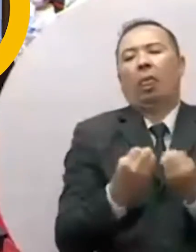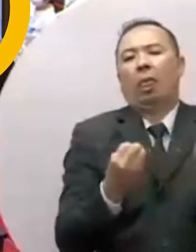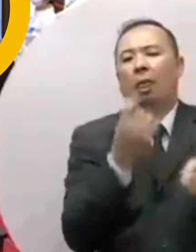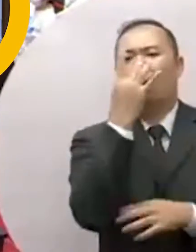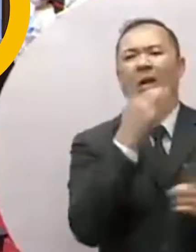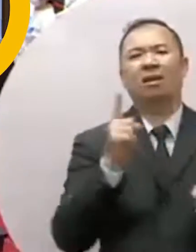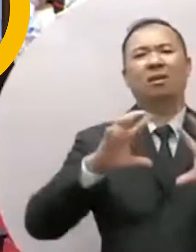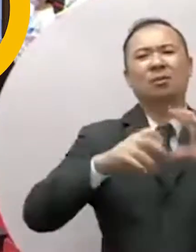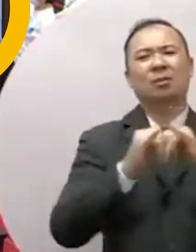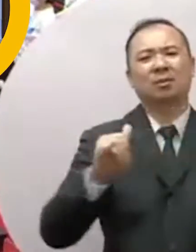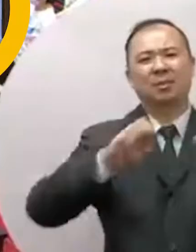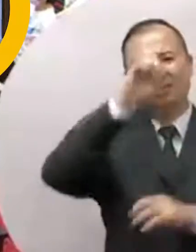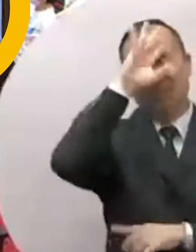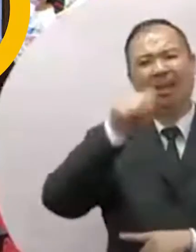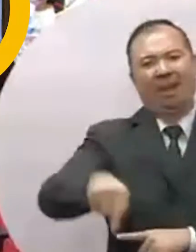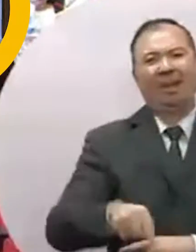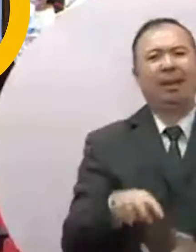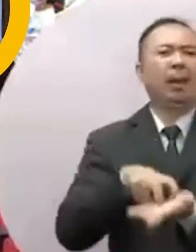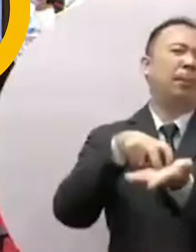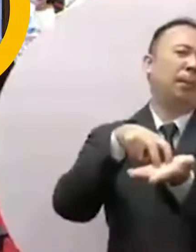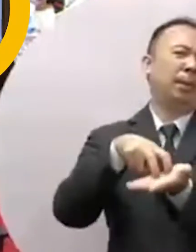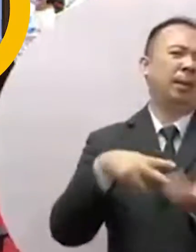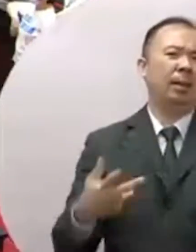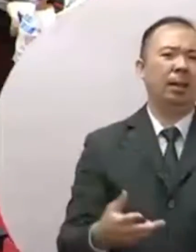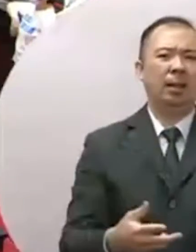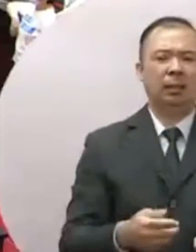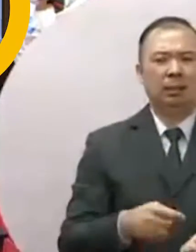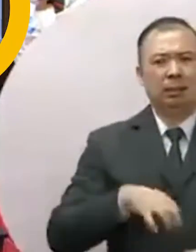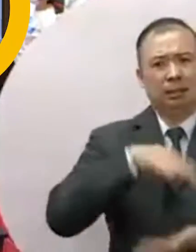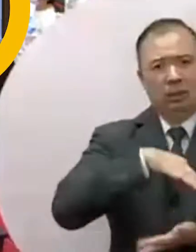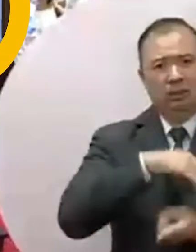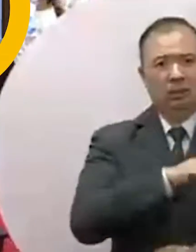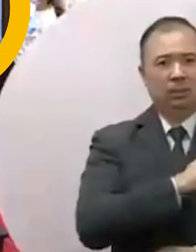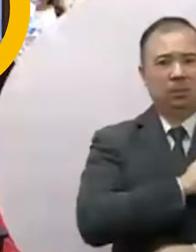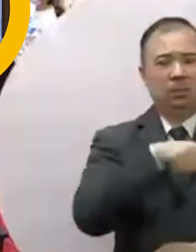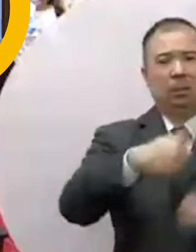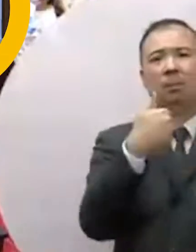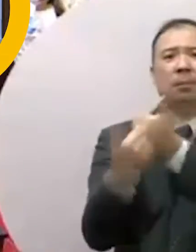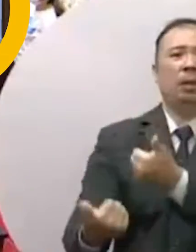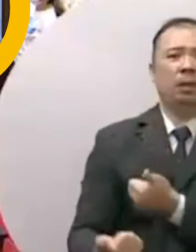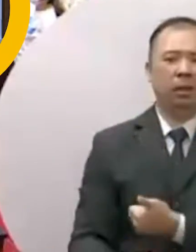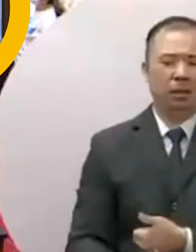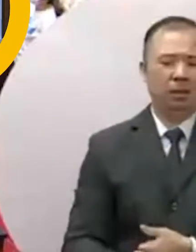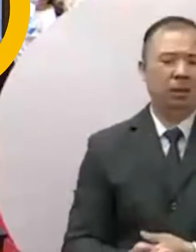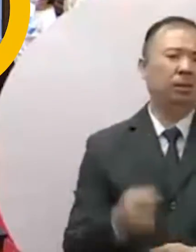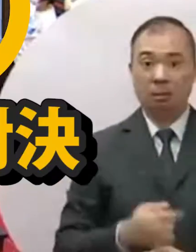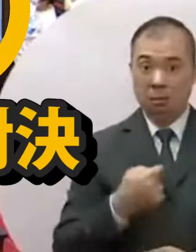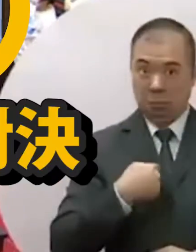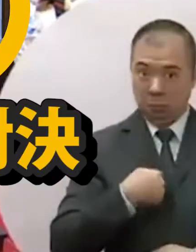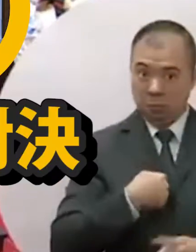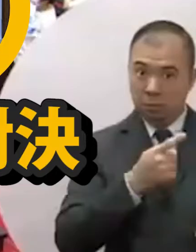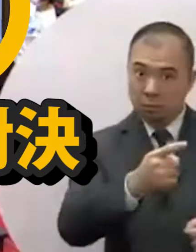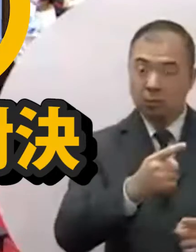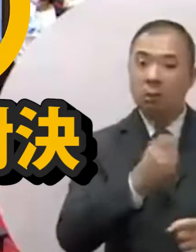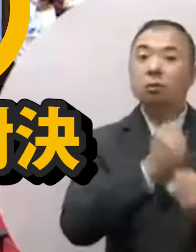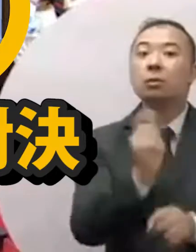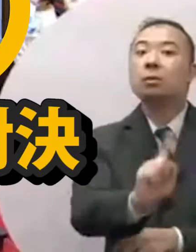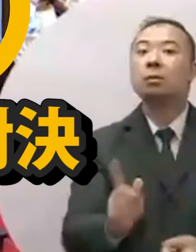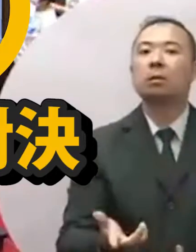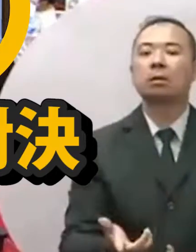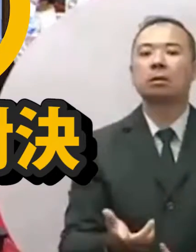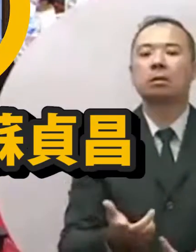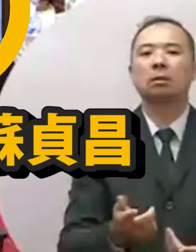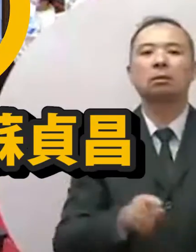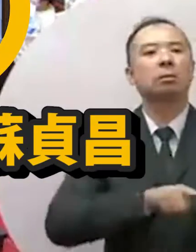是不敢质询苏贞昌，怕被苏贞昌反打嘛，对不对？非常简单的道理啊。我的做法就是直面